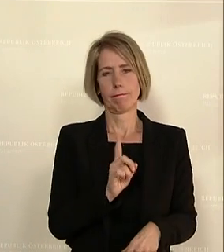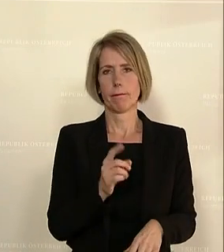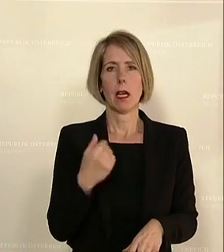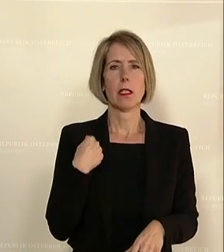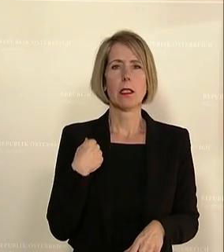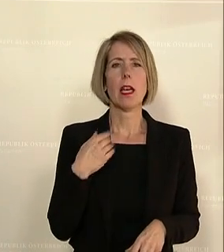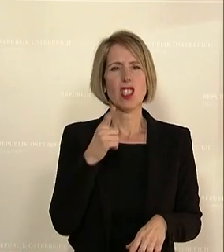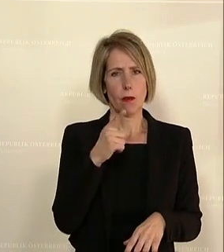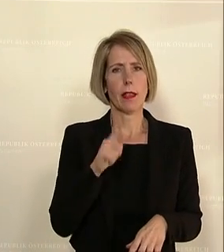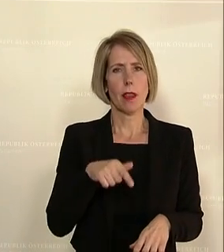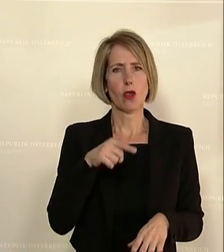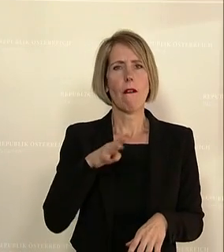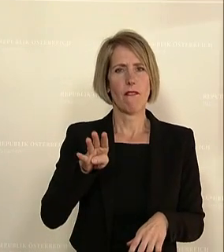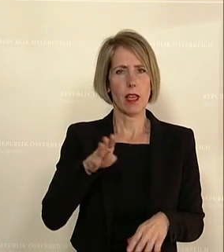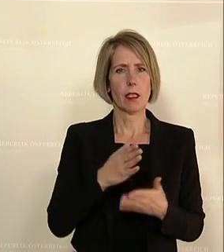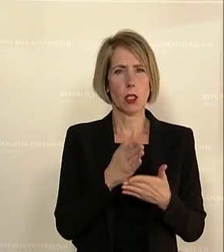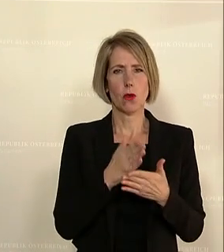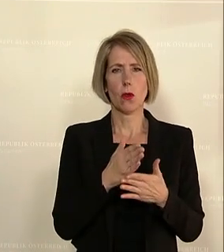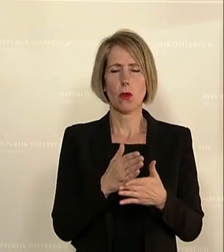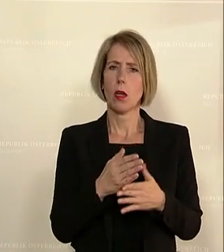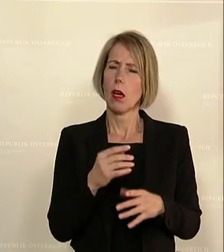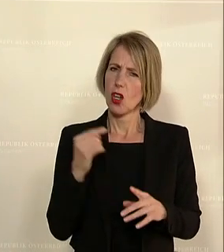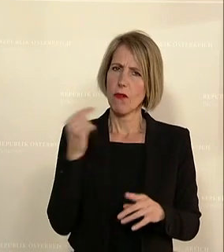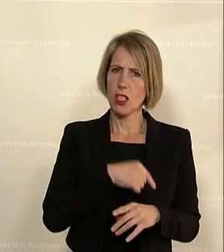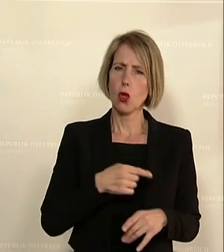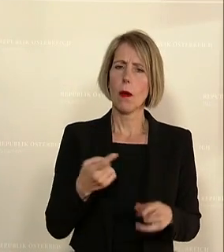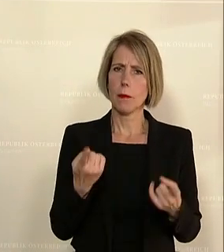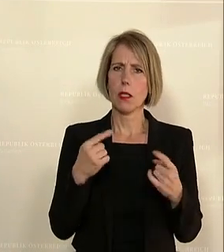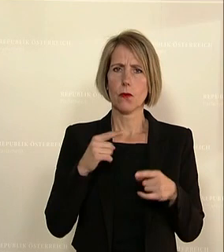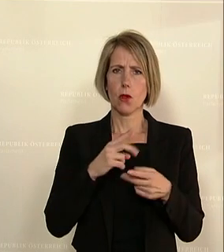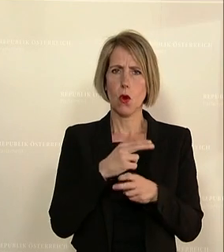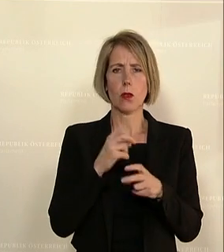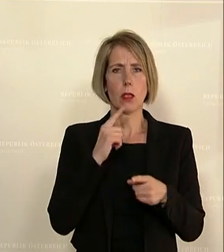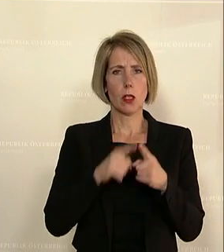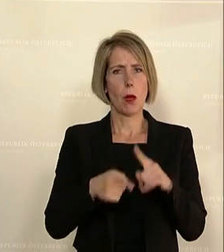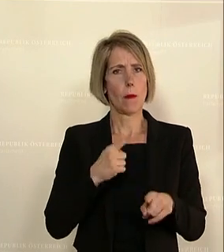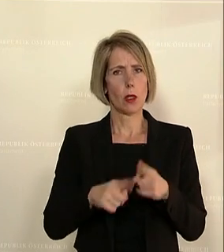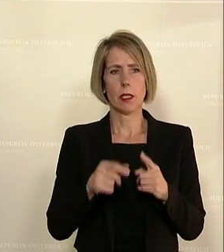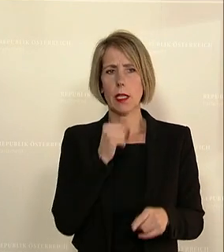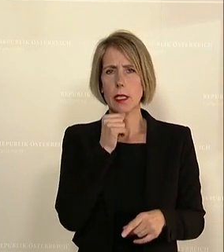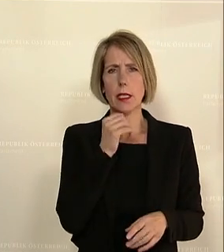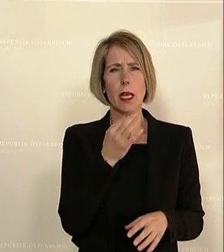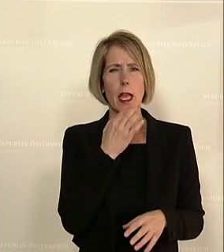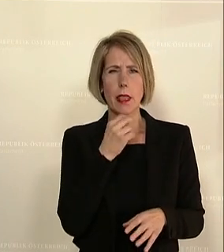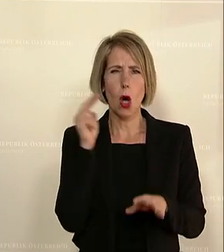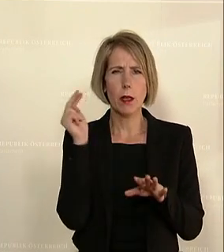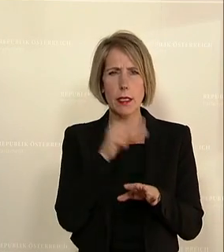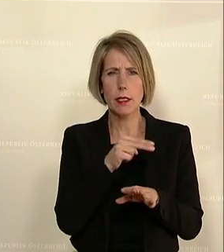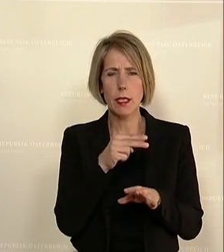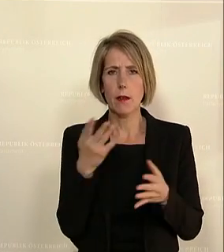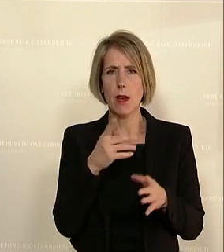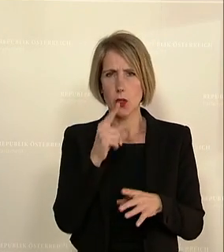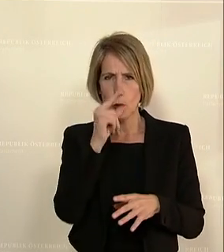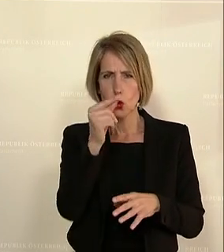ist ein wesentliches Versäumnis auch der Politik in Österreich gewesen, nicht aufmerksam zuzusehen, was Putin